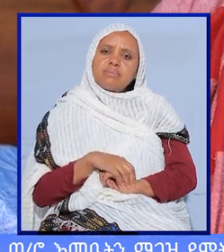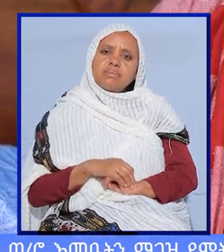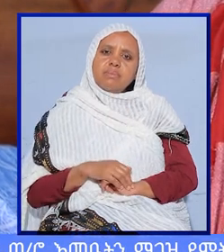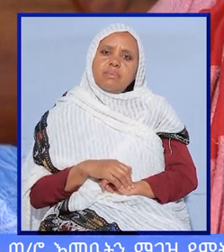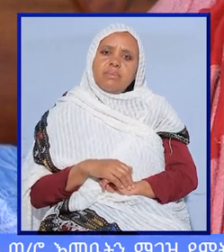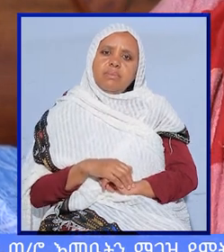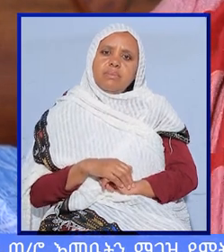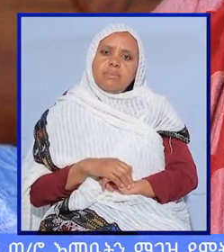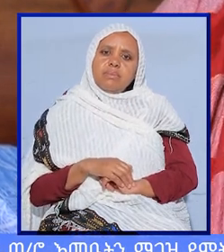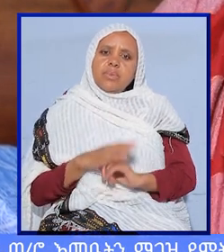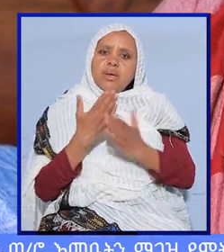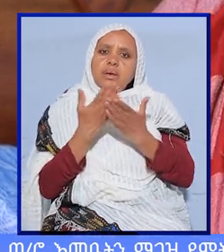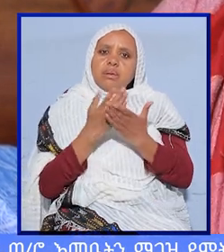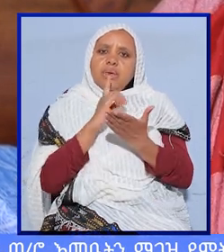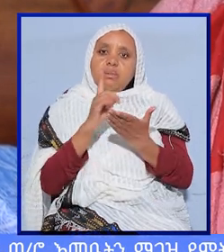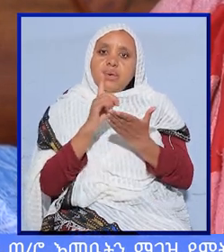ለምን